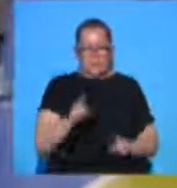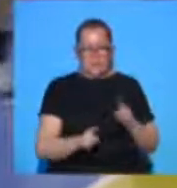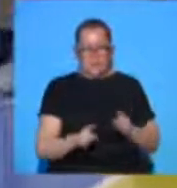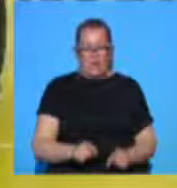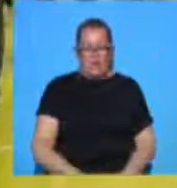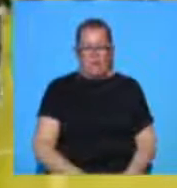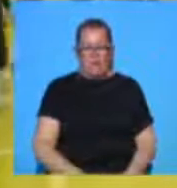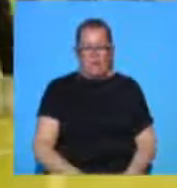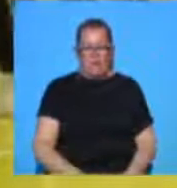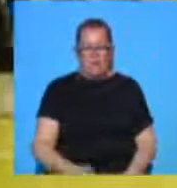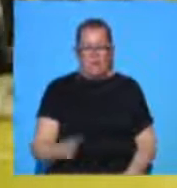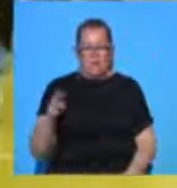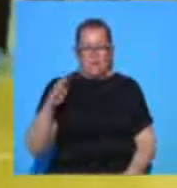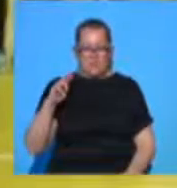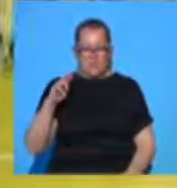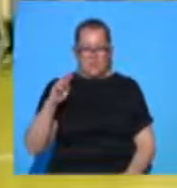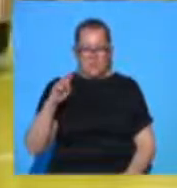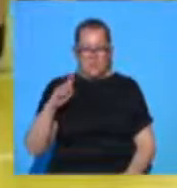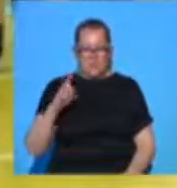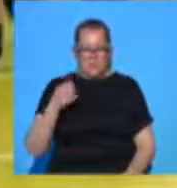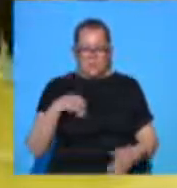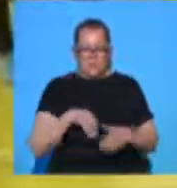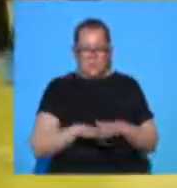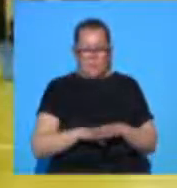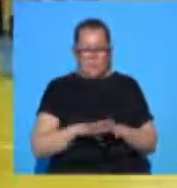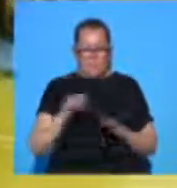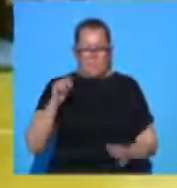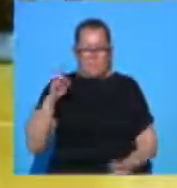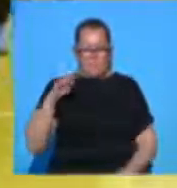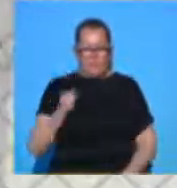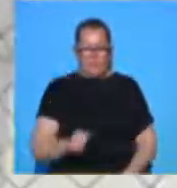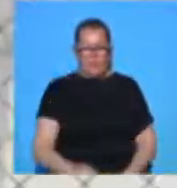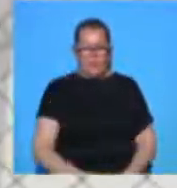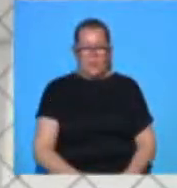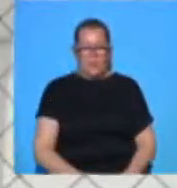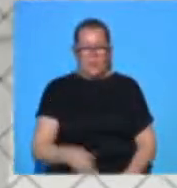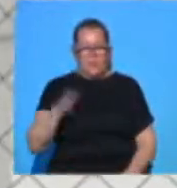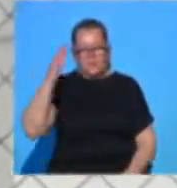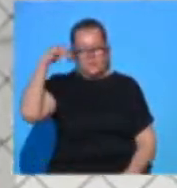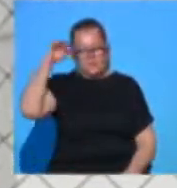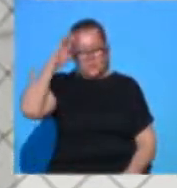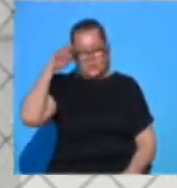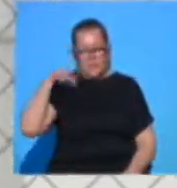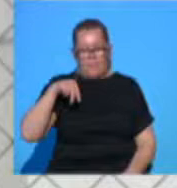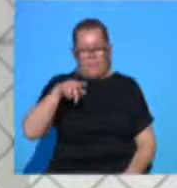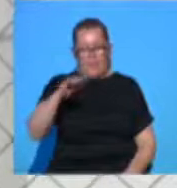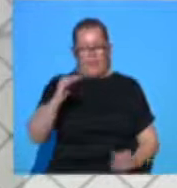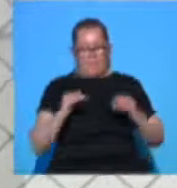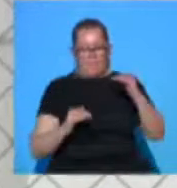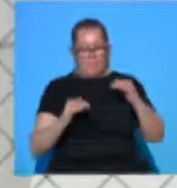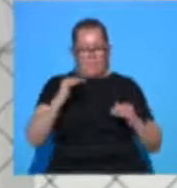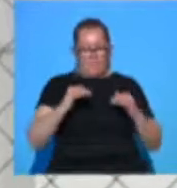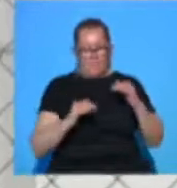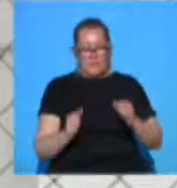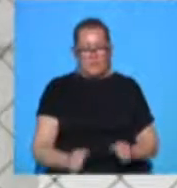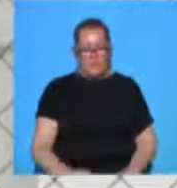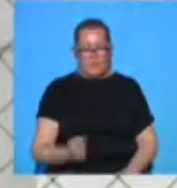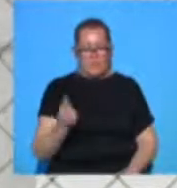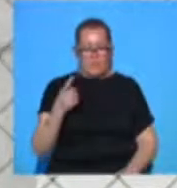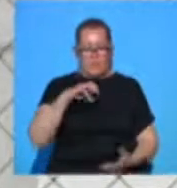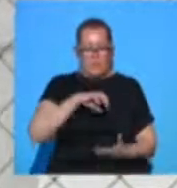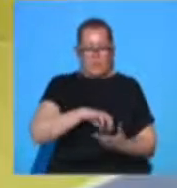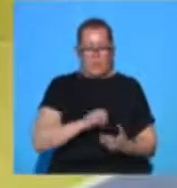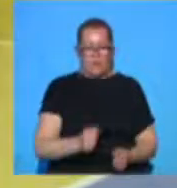ardeleană are șansa să se claseze imediat sub podium la finalul acestei ediții, CSM Slatina va merge la baraj pentru menținerea pe prima scenă